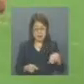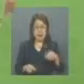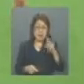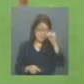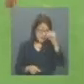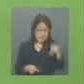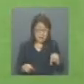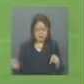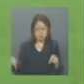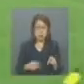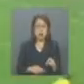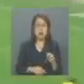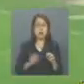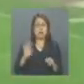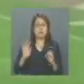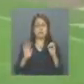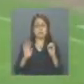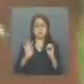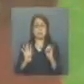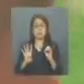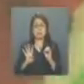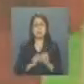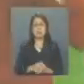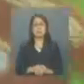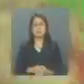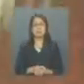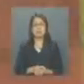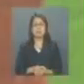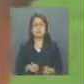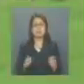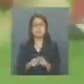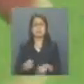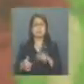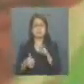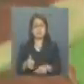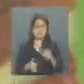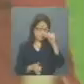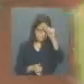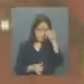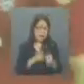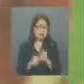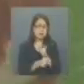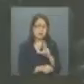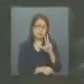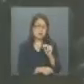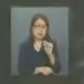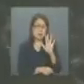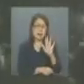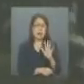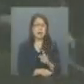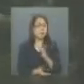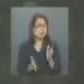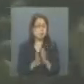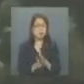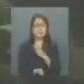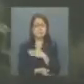มนี้ยังเป็นเกมอำลาสนามของใบชุงบูเทียนนักเตะทีมชาติอินเดียวัย35ปีที่เขารับใช้ทีมชาติมานานถึง